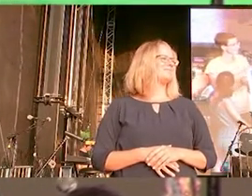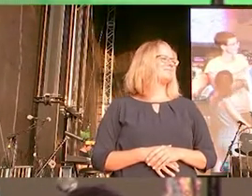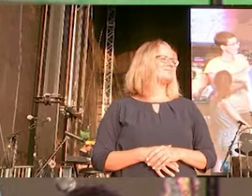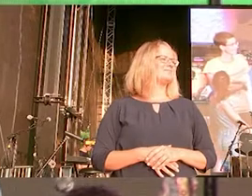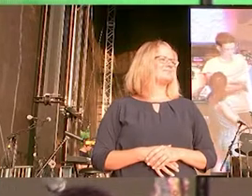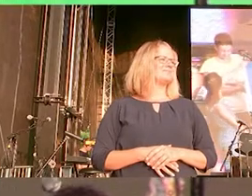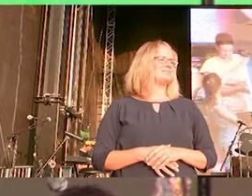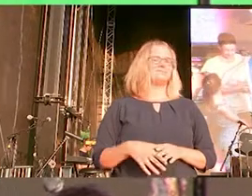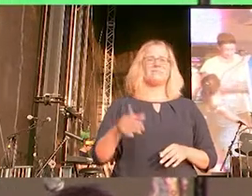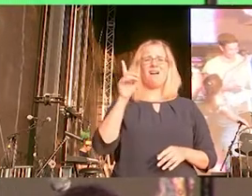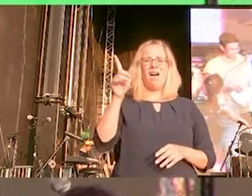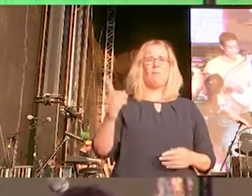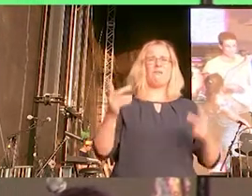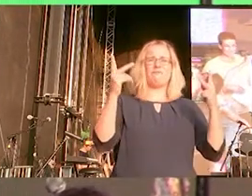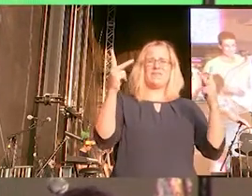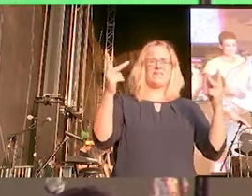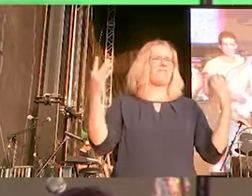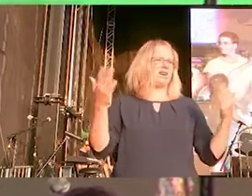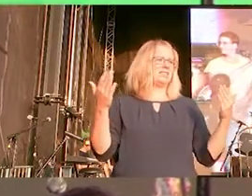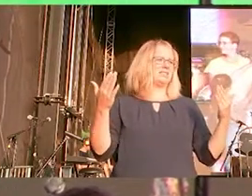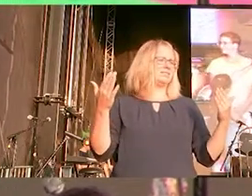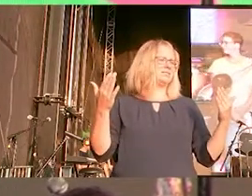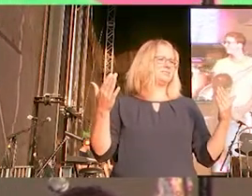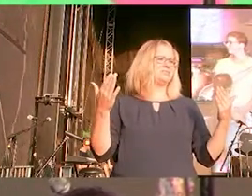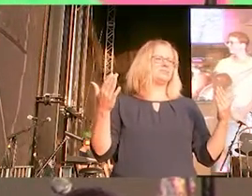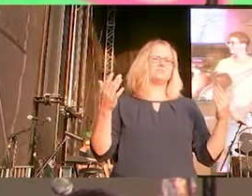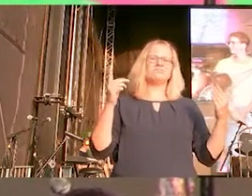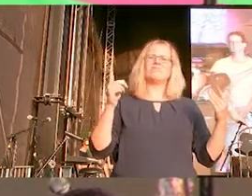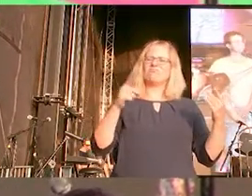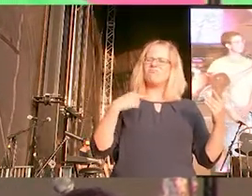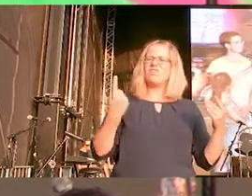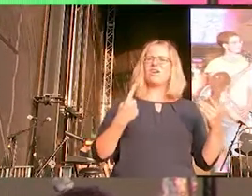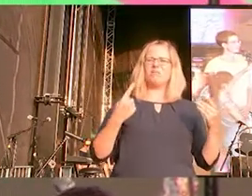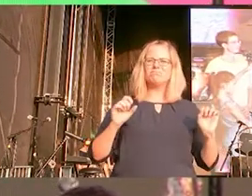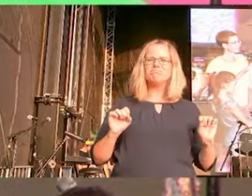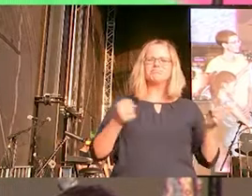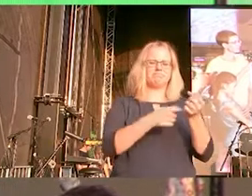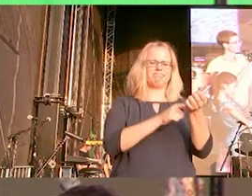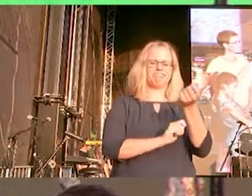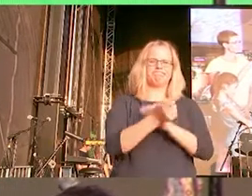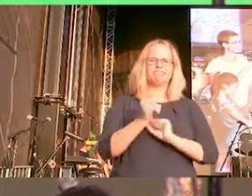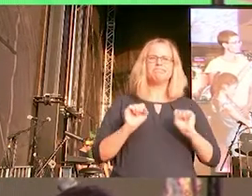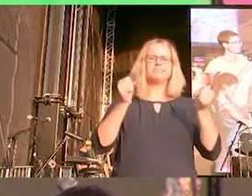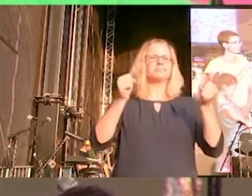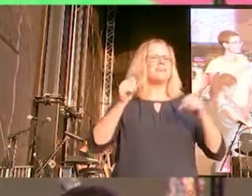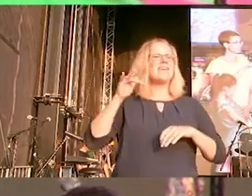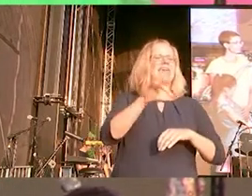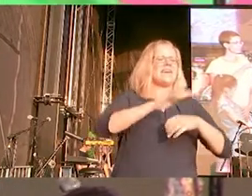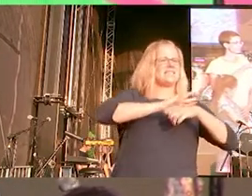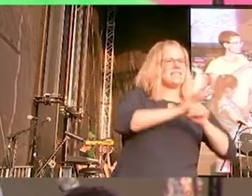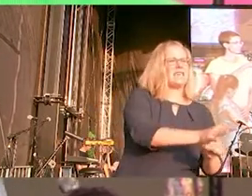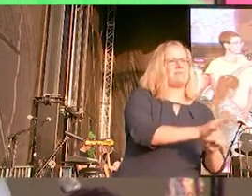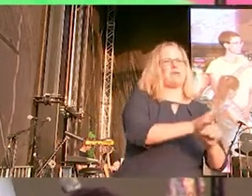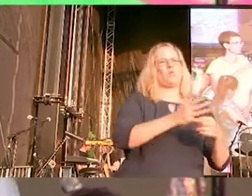Aber es ist sehr wichtig, dass wir unser Engagement gegen Diskriminierung und auch